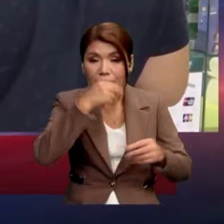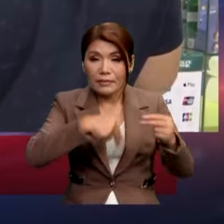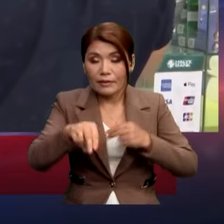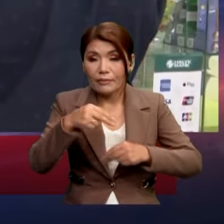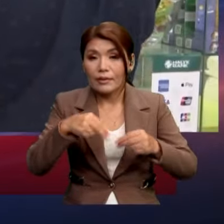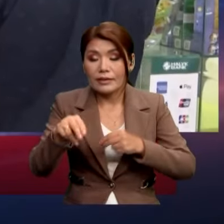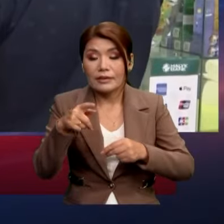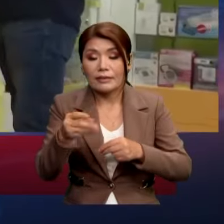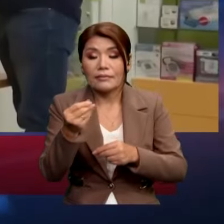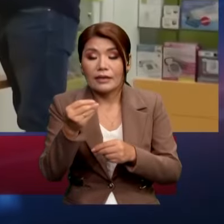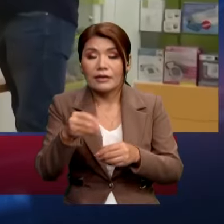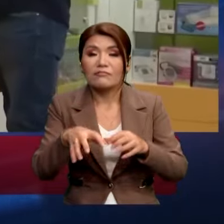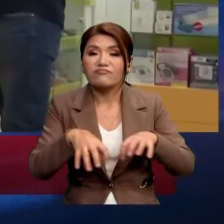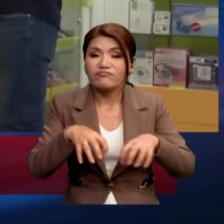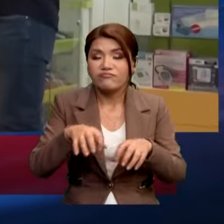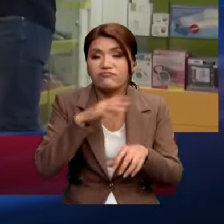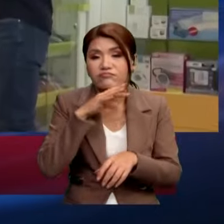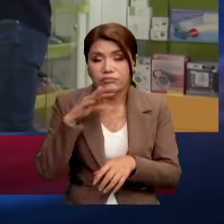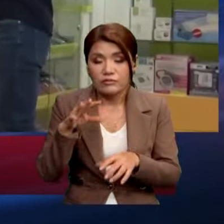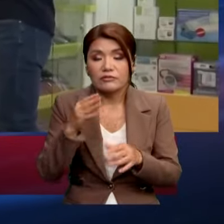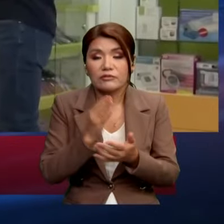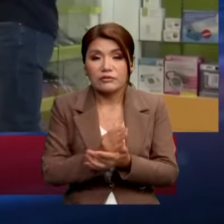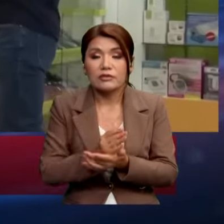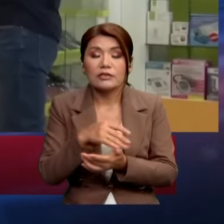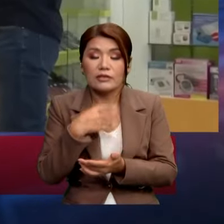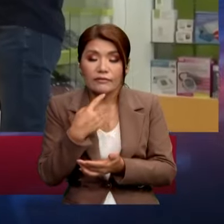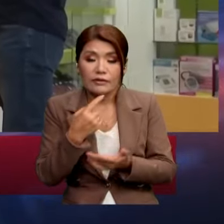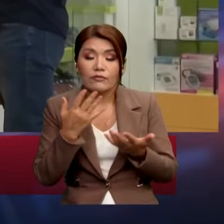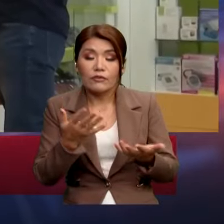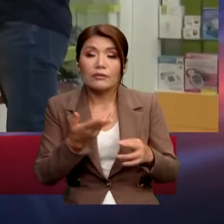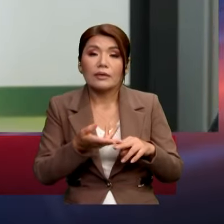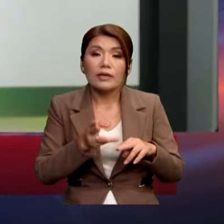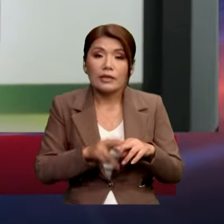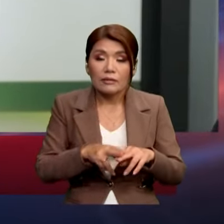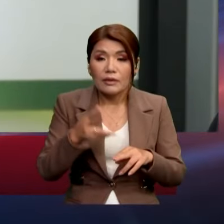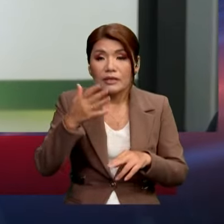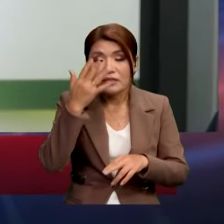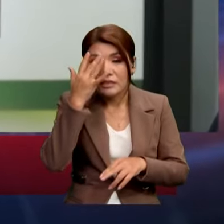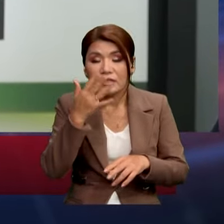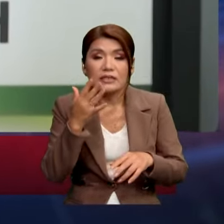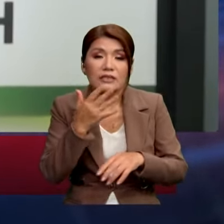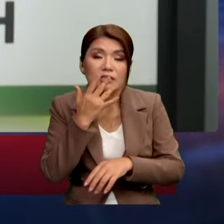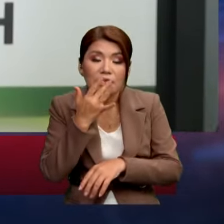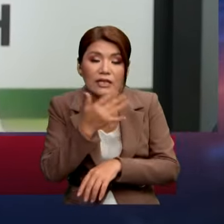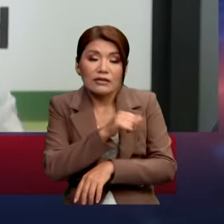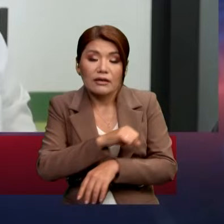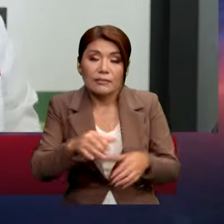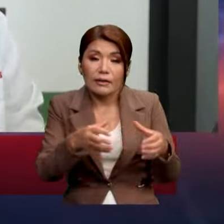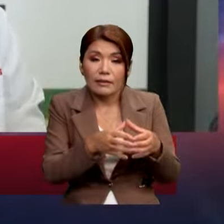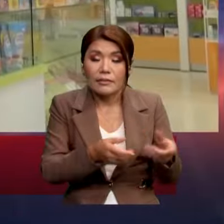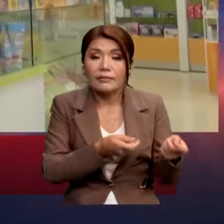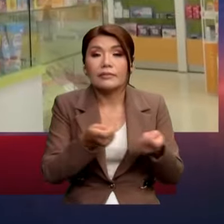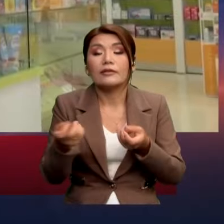алуда ақша жымқырудың құралына айналады деген пікірде. Сондықтан шетелдік компанияны тартуды ұсынып